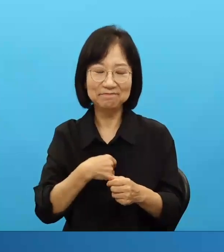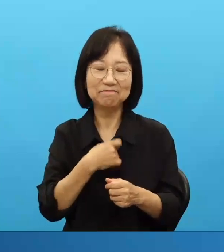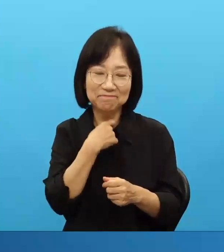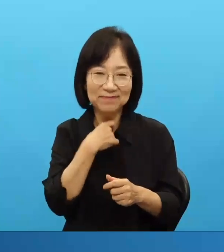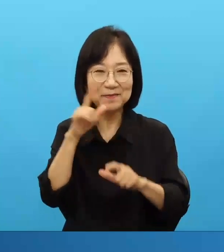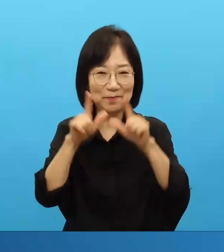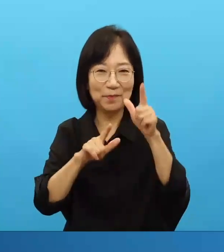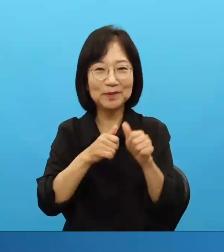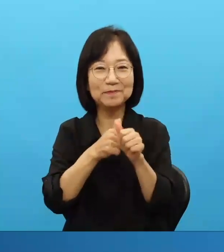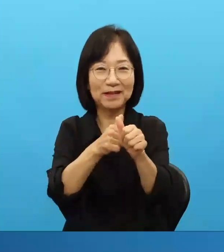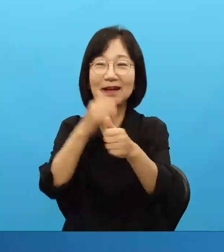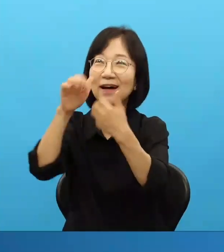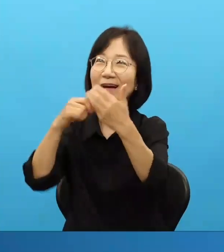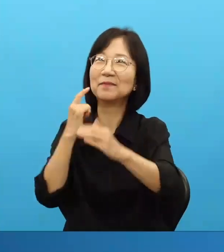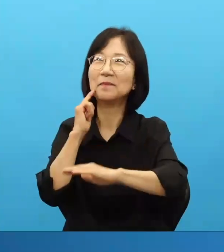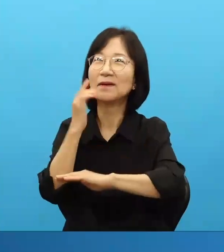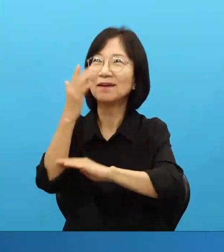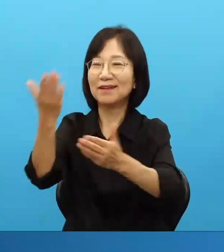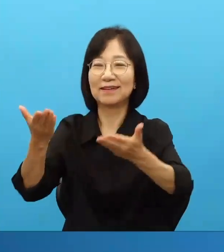돌렸습니다.